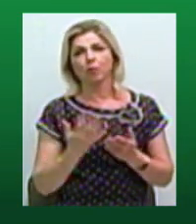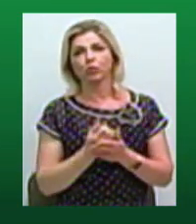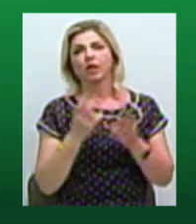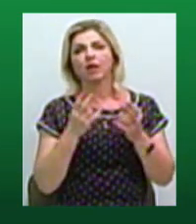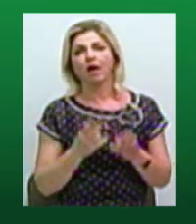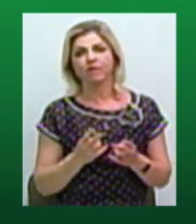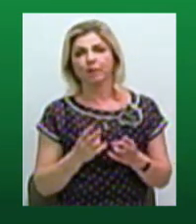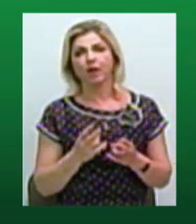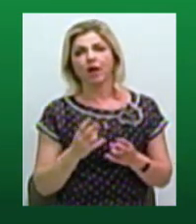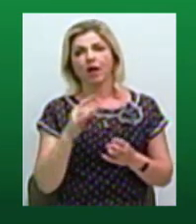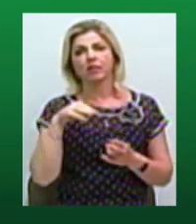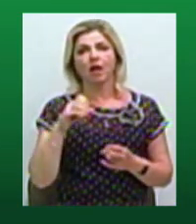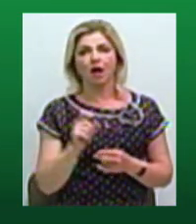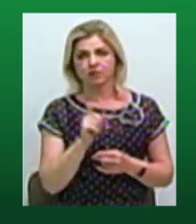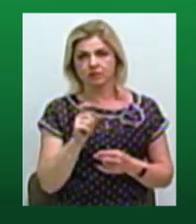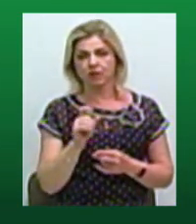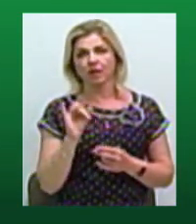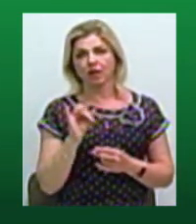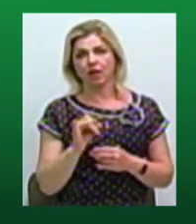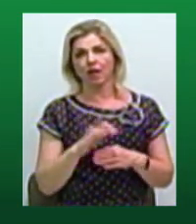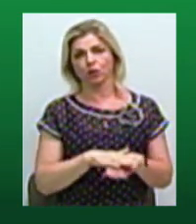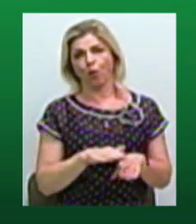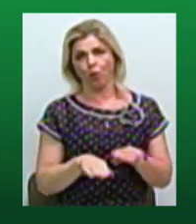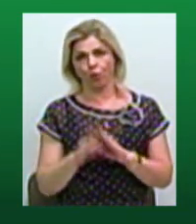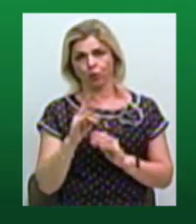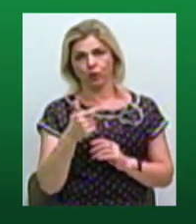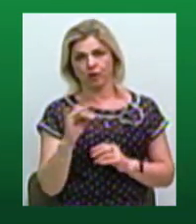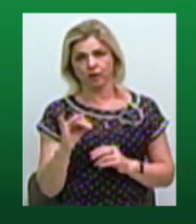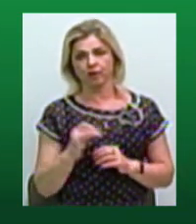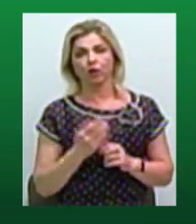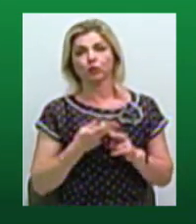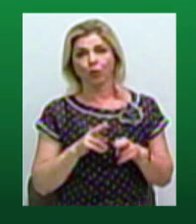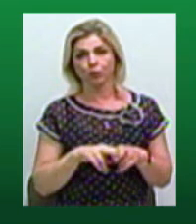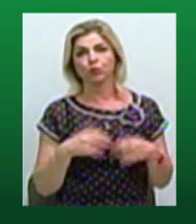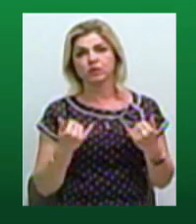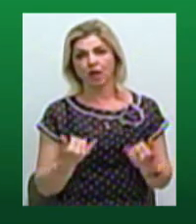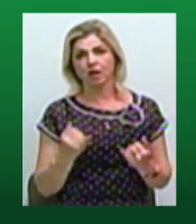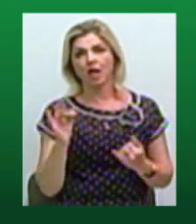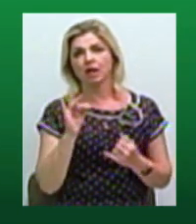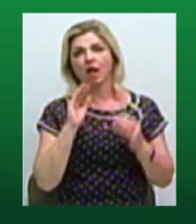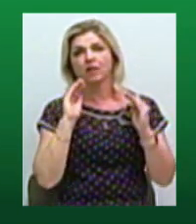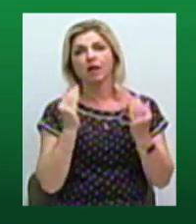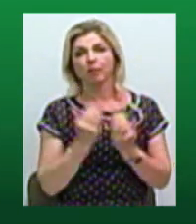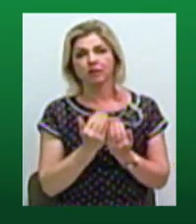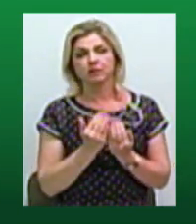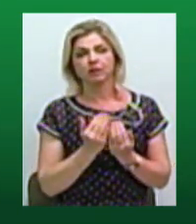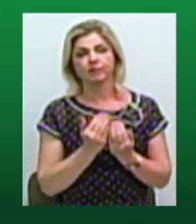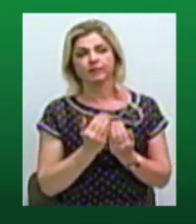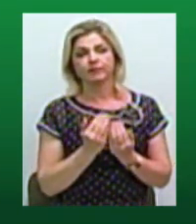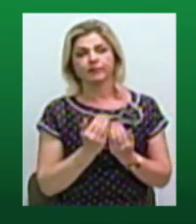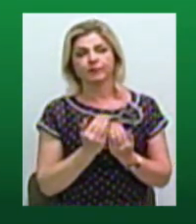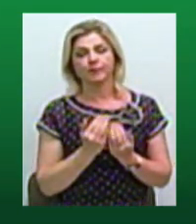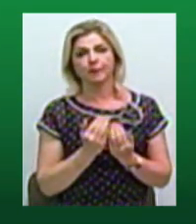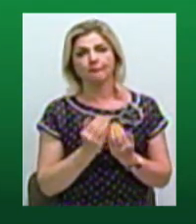травму тазу і нижньої кінцівки. Тому зараз він проходить реанімаційні